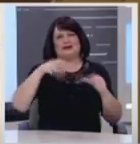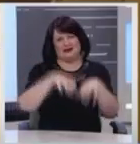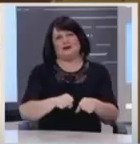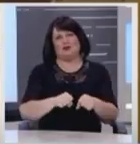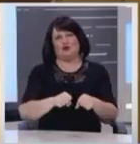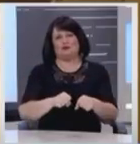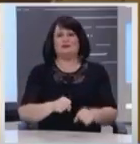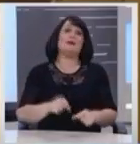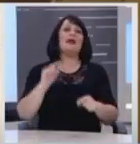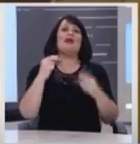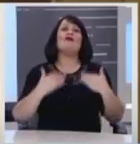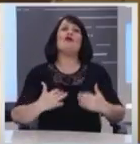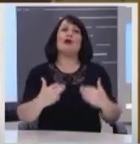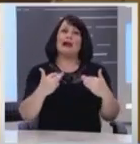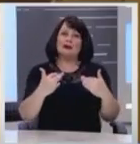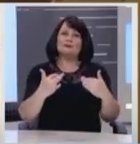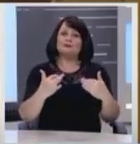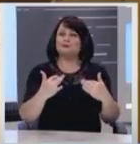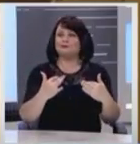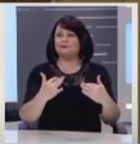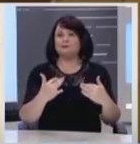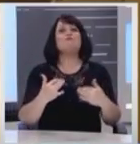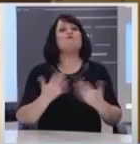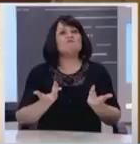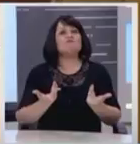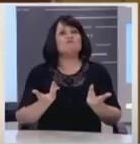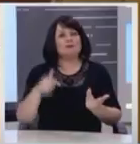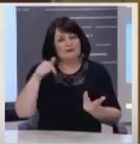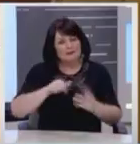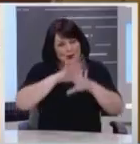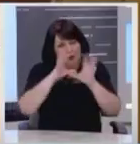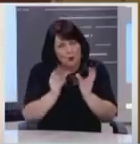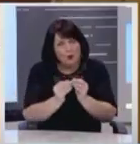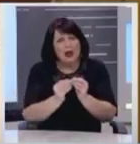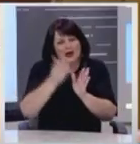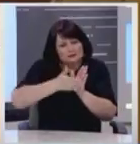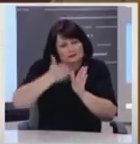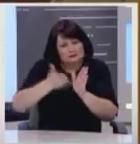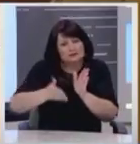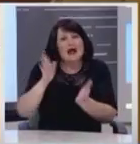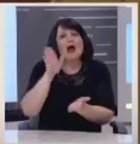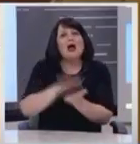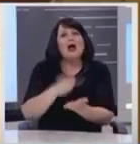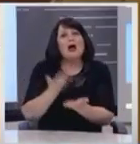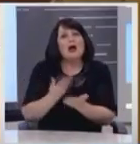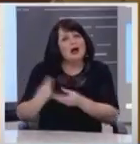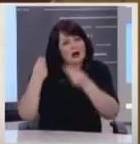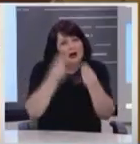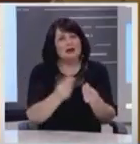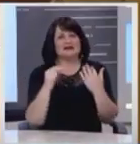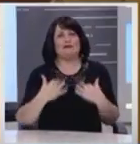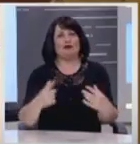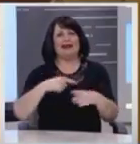η Ελληνική Βουλή θα δώσει πλήρη σειρά αυτών των ντοκουμέντων στην Κυπριακή Βουλή, έτσι